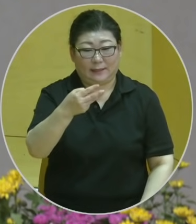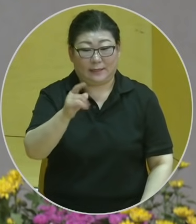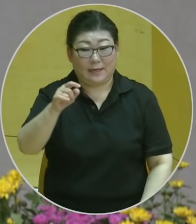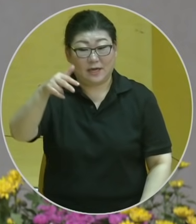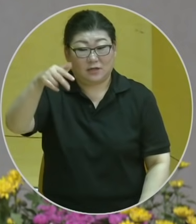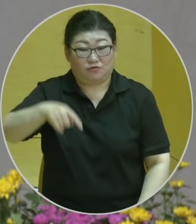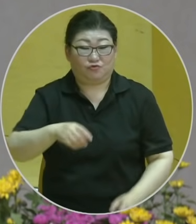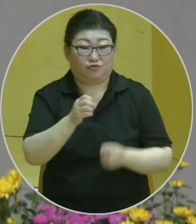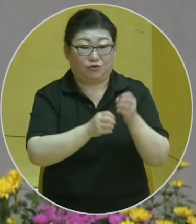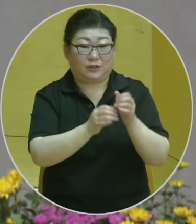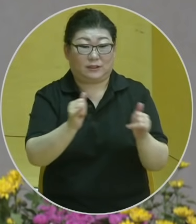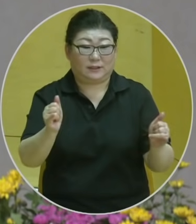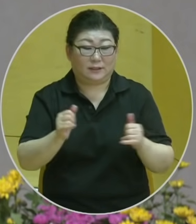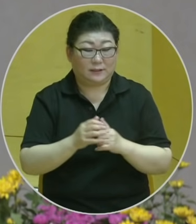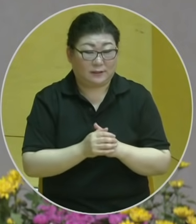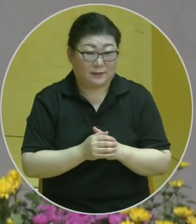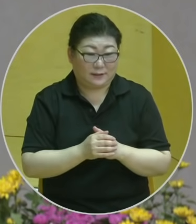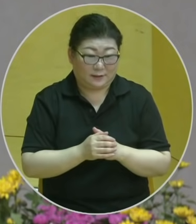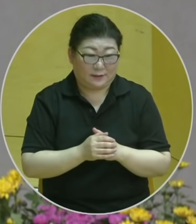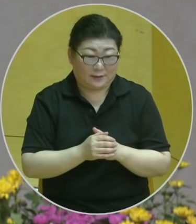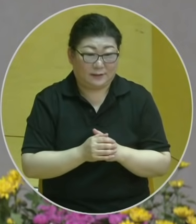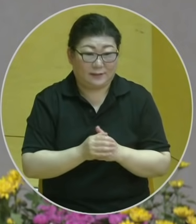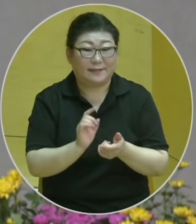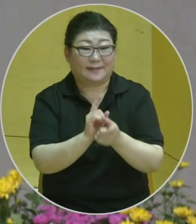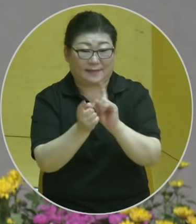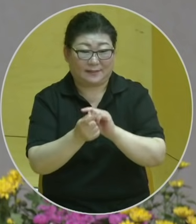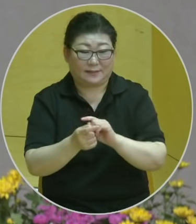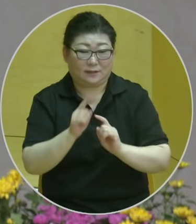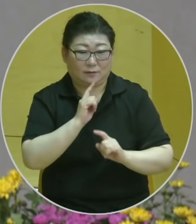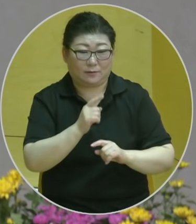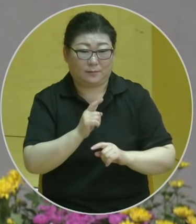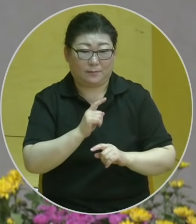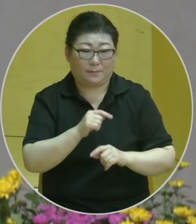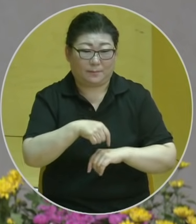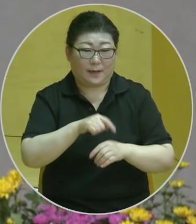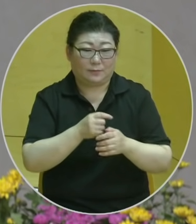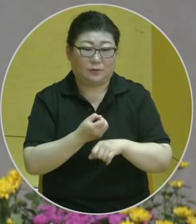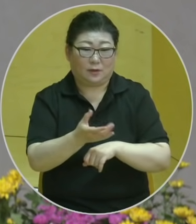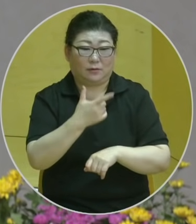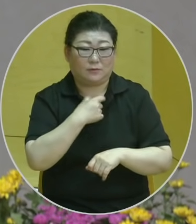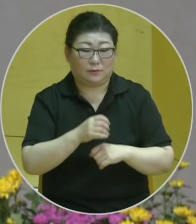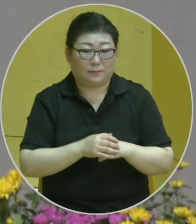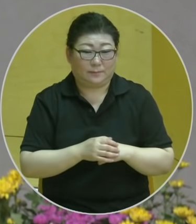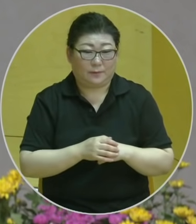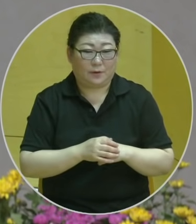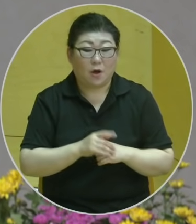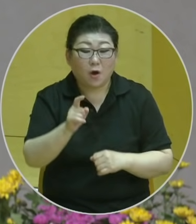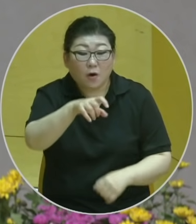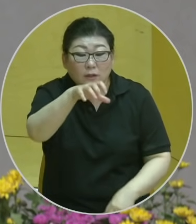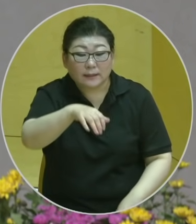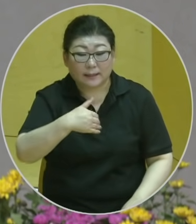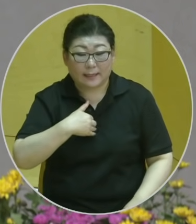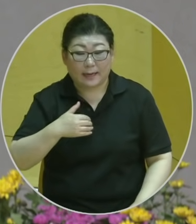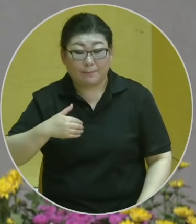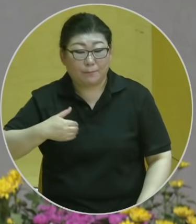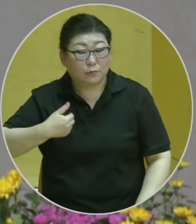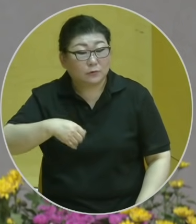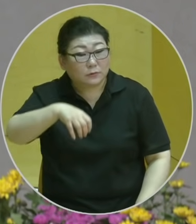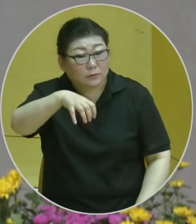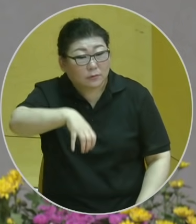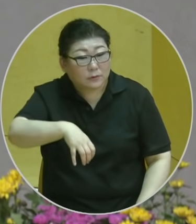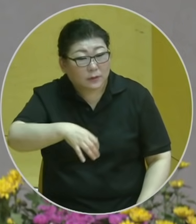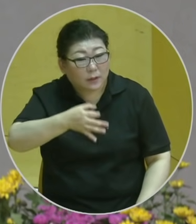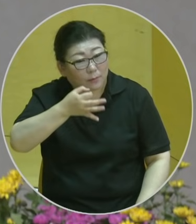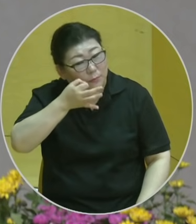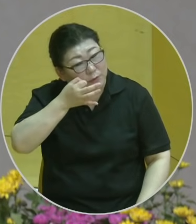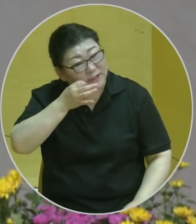합니다. 멀리서 빈다라는 시인데 이 시 내용이 이렇습니다. 어딘가 내가 모르는 곳에 보이지 않는